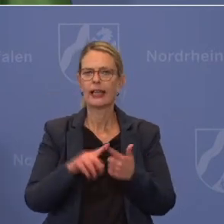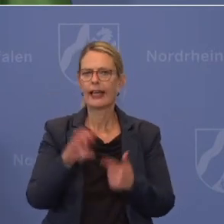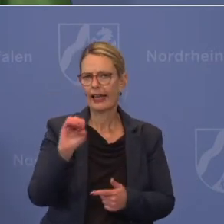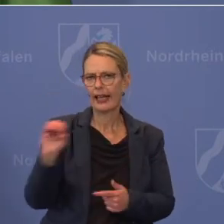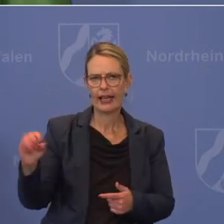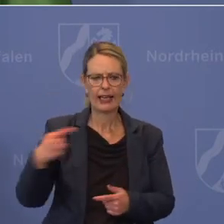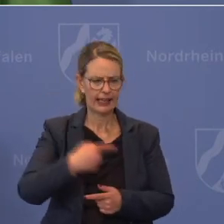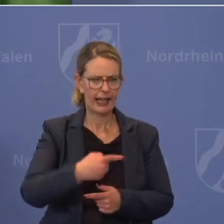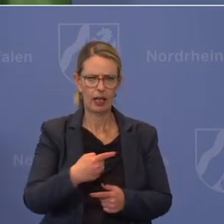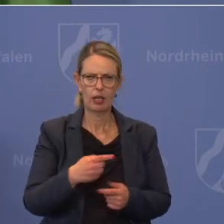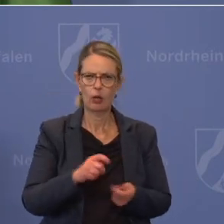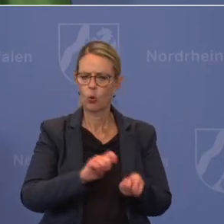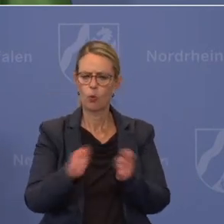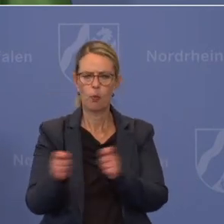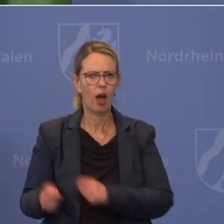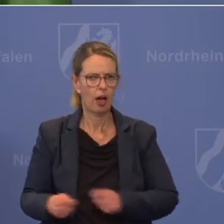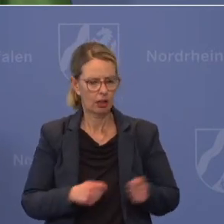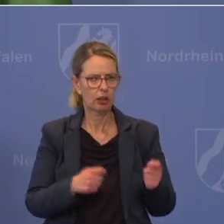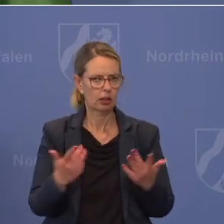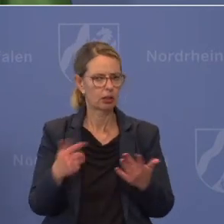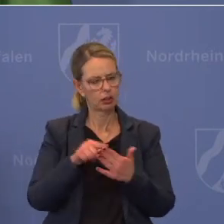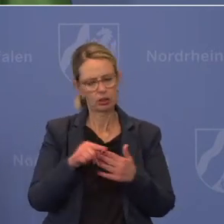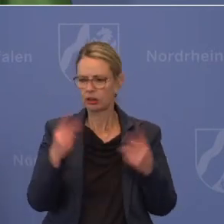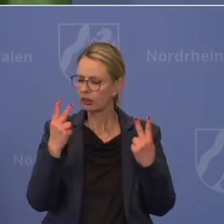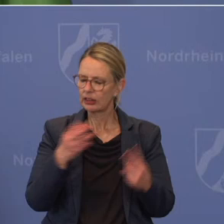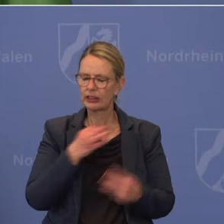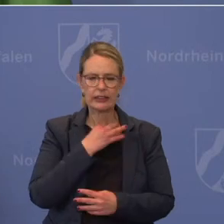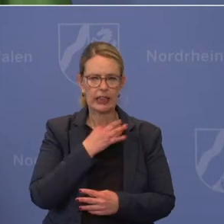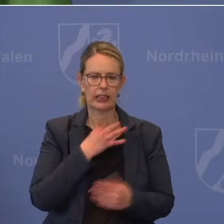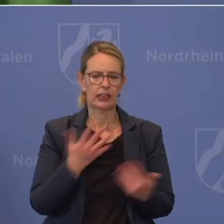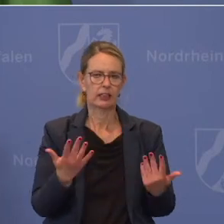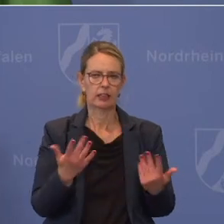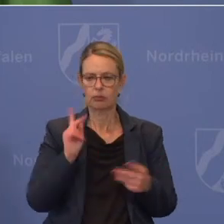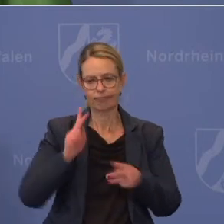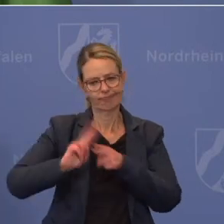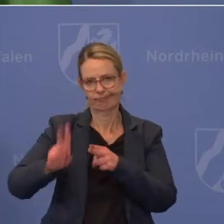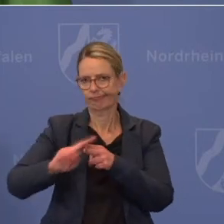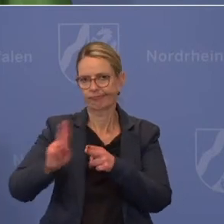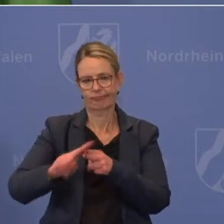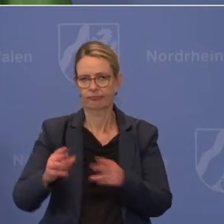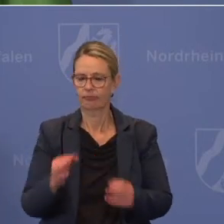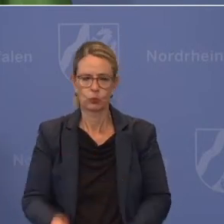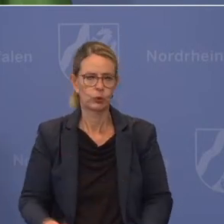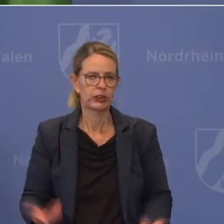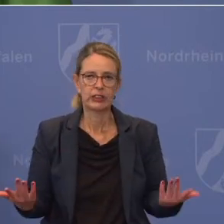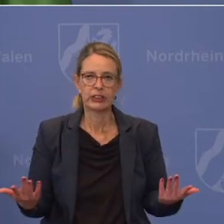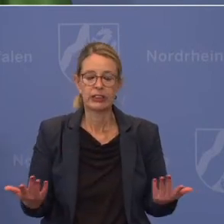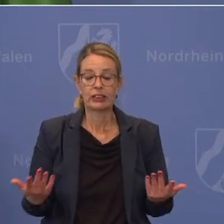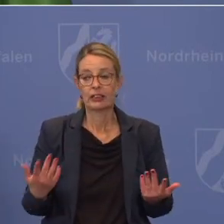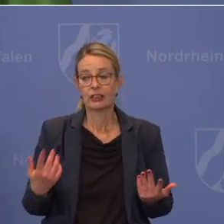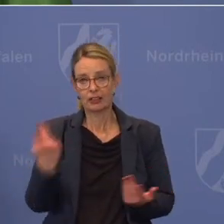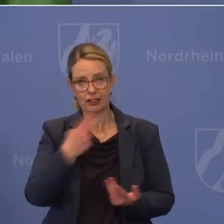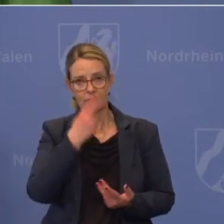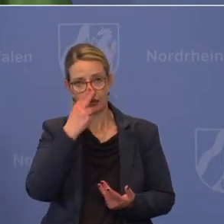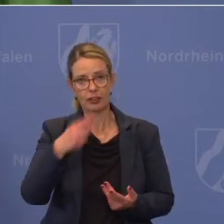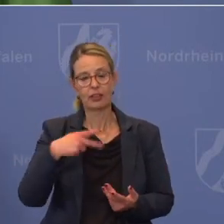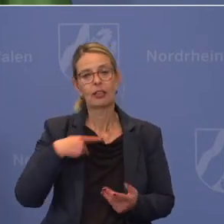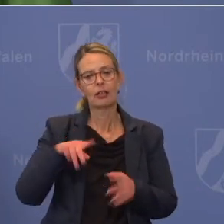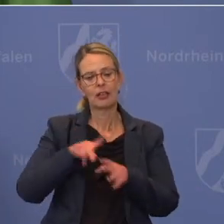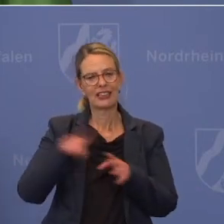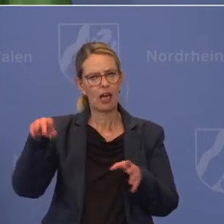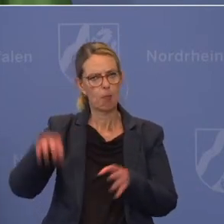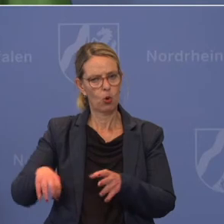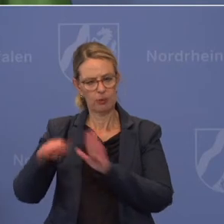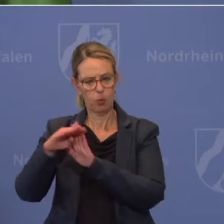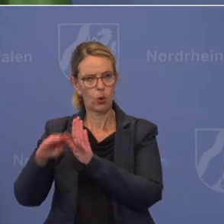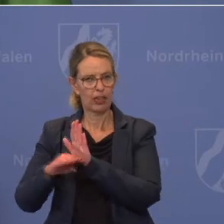deutlich gemacht, dass dieses System der dringenden, grundlegenden Überarbeitung bedarf. Wir sehen auch beim